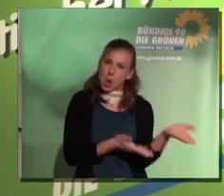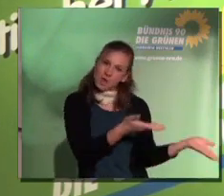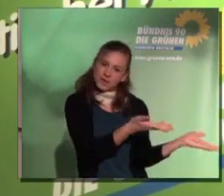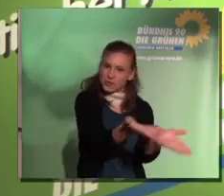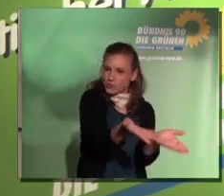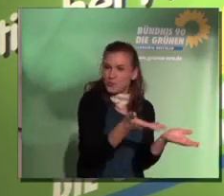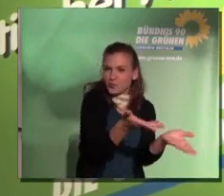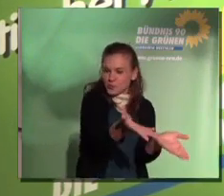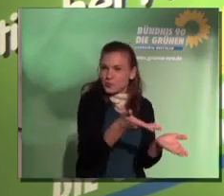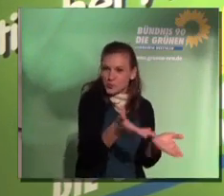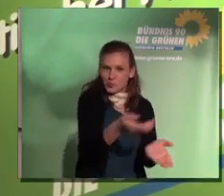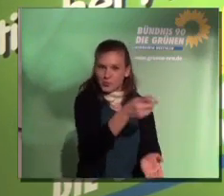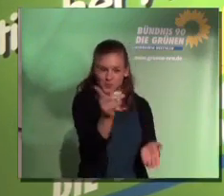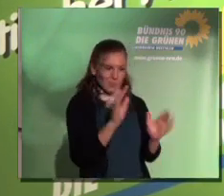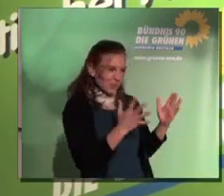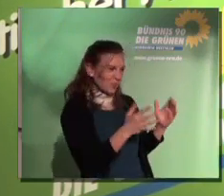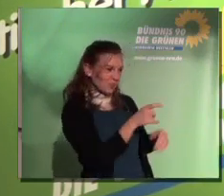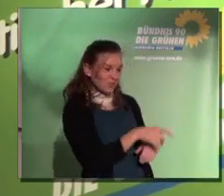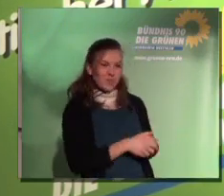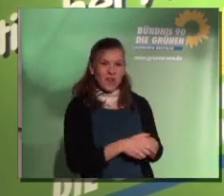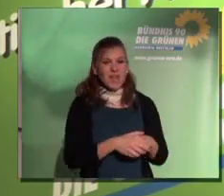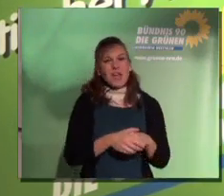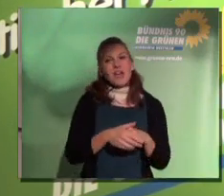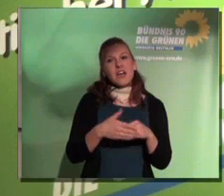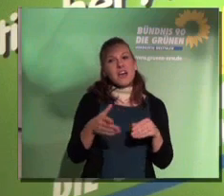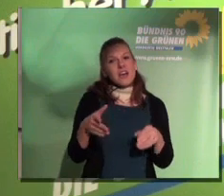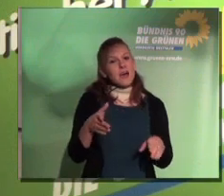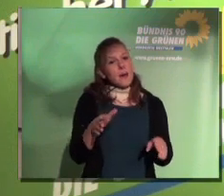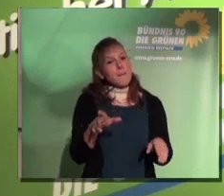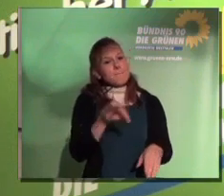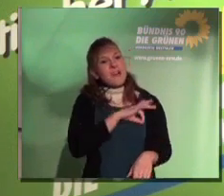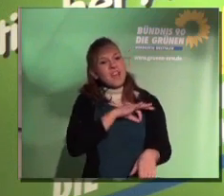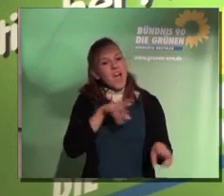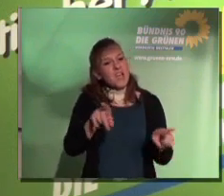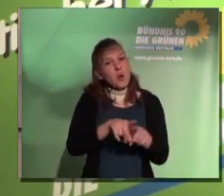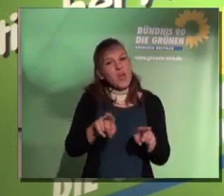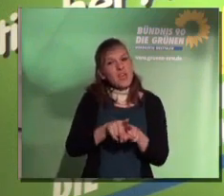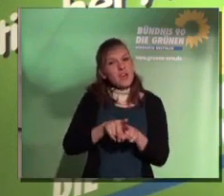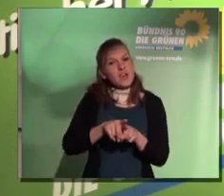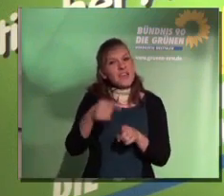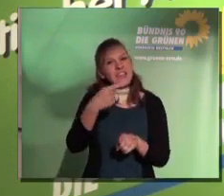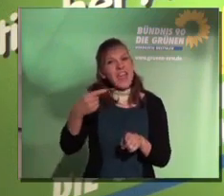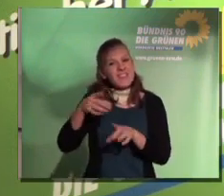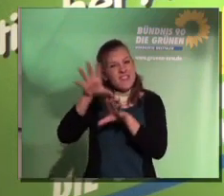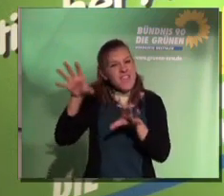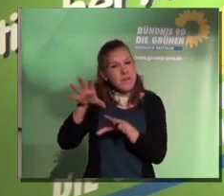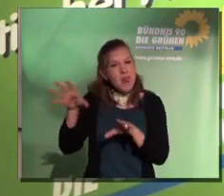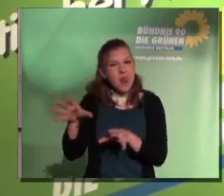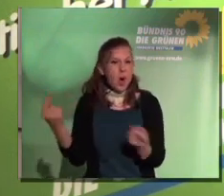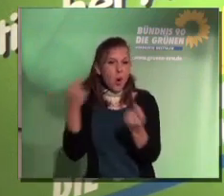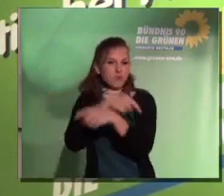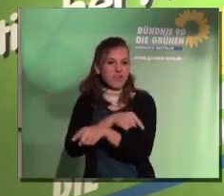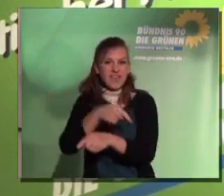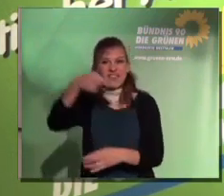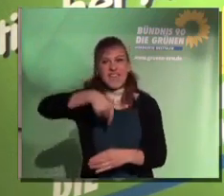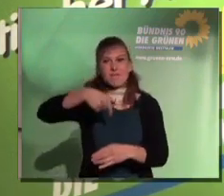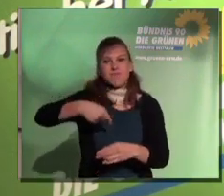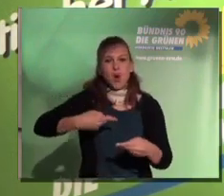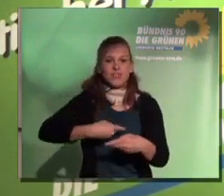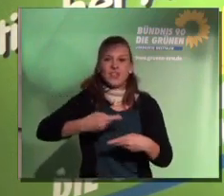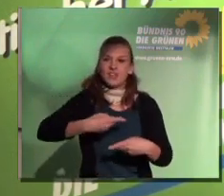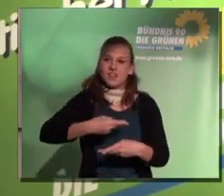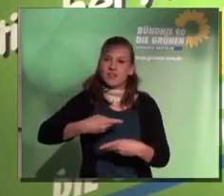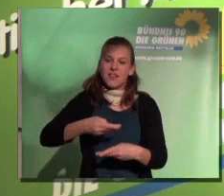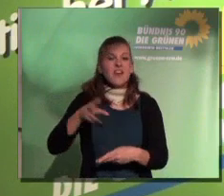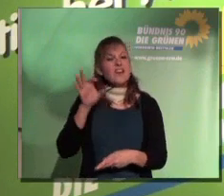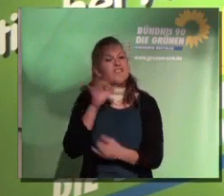der Parteikollege Dirk Niebel macht es übrigens umgekehrt. Der ist für das Importgeschäft zuständig, besonders für